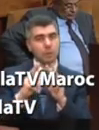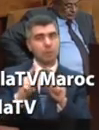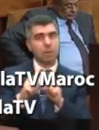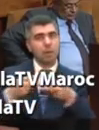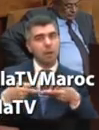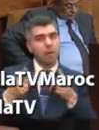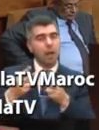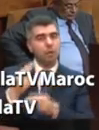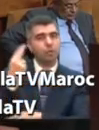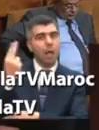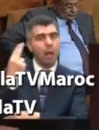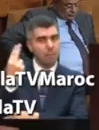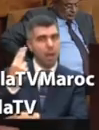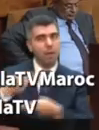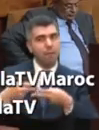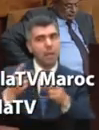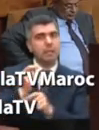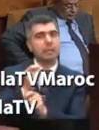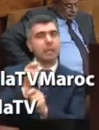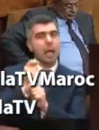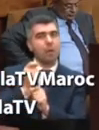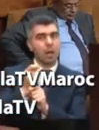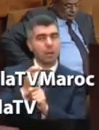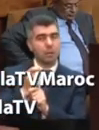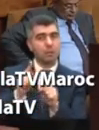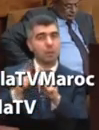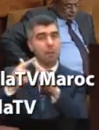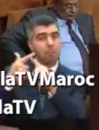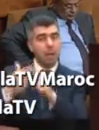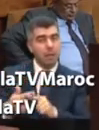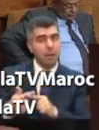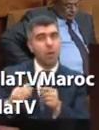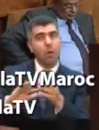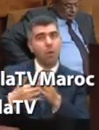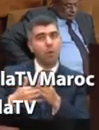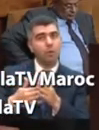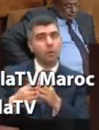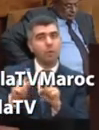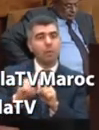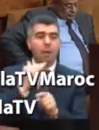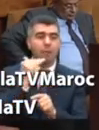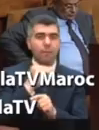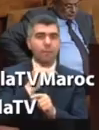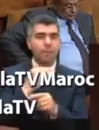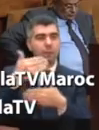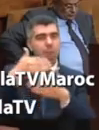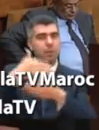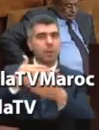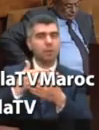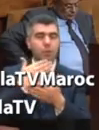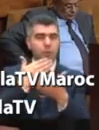الكلية المتعددة التخصصات لتاونات في جامعة بزراوة، القيمة المالية محددة للمتر. ننتظر السرعة في الإنجاز سيد الوزير.